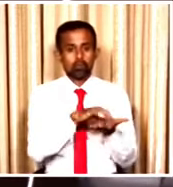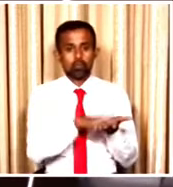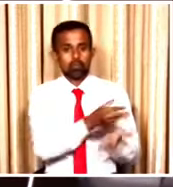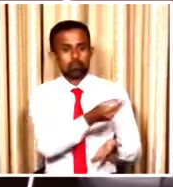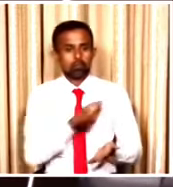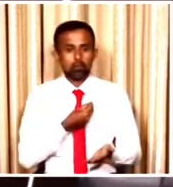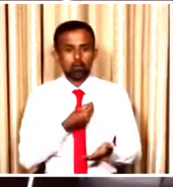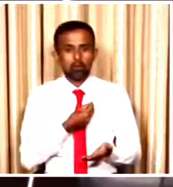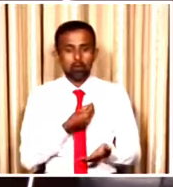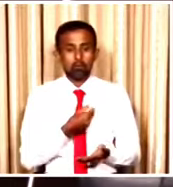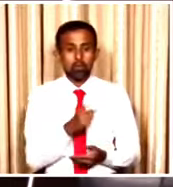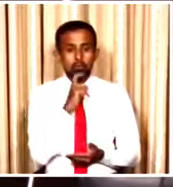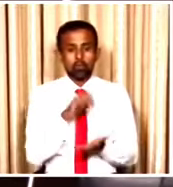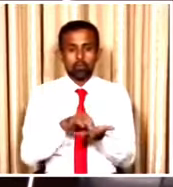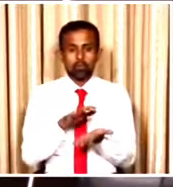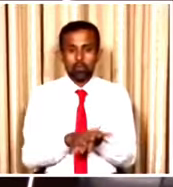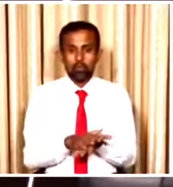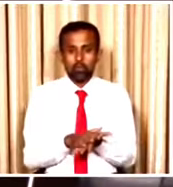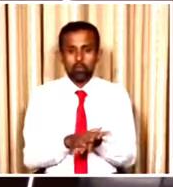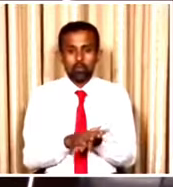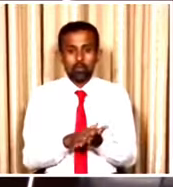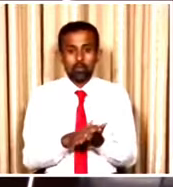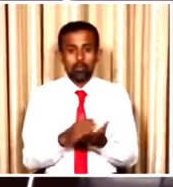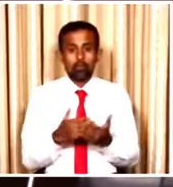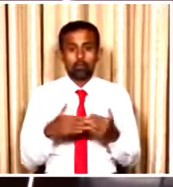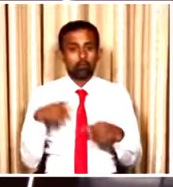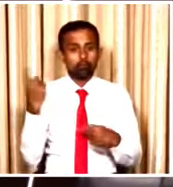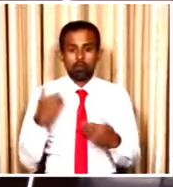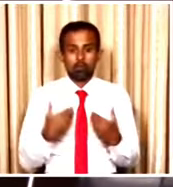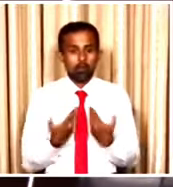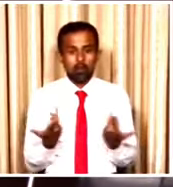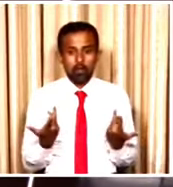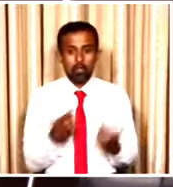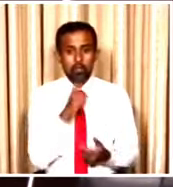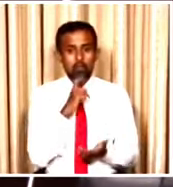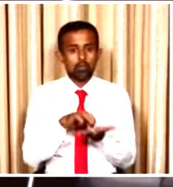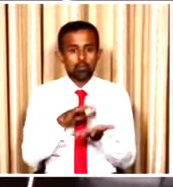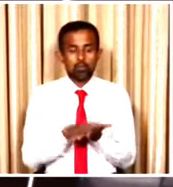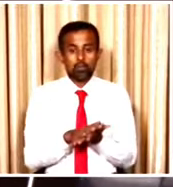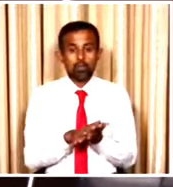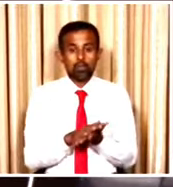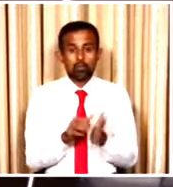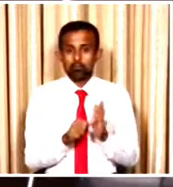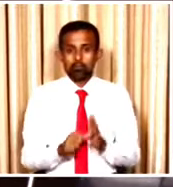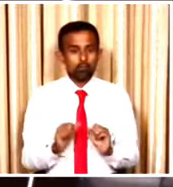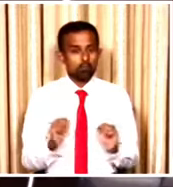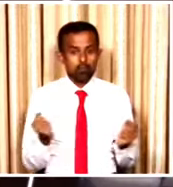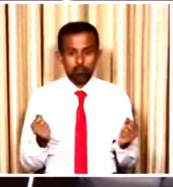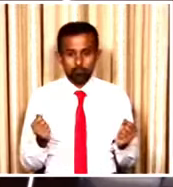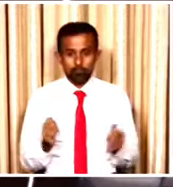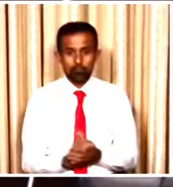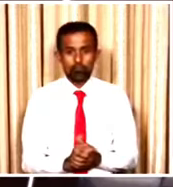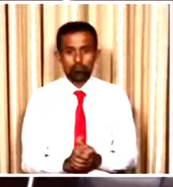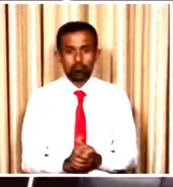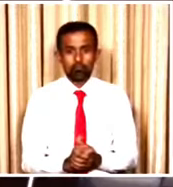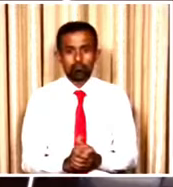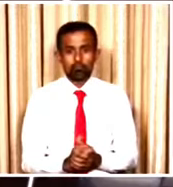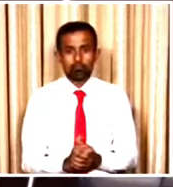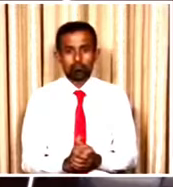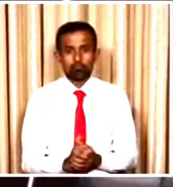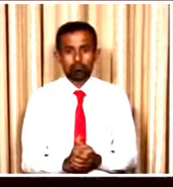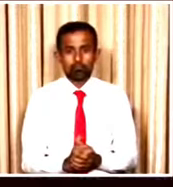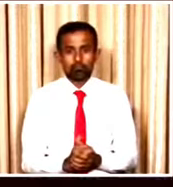අපි කවදාවත් අධිකරණ තීන්දුවලට පිටින් ගියේ නැහැ. හරි හරි අධිකරණ තීන්දුවලට පිටින් ගියේ නැහැ. මන්ත්‍රීතුමා කතා කරන්න මන්ත්‍රීතුමා.